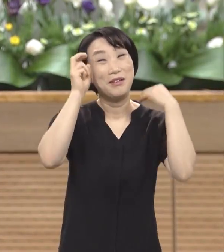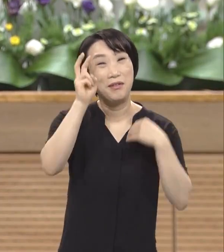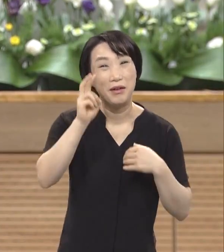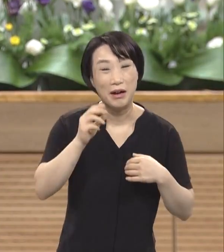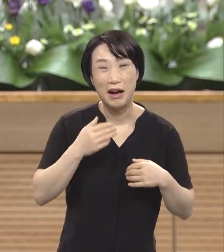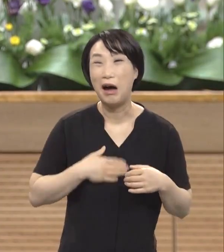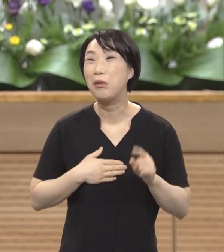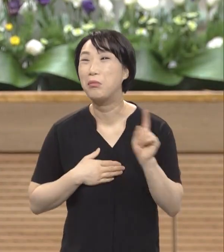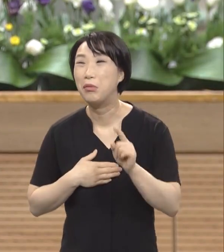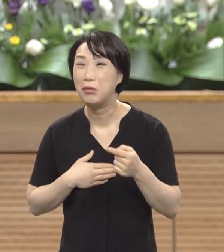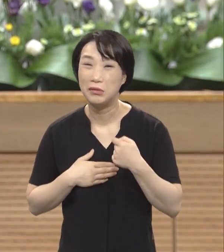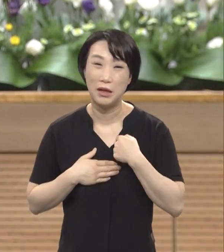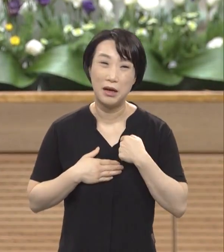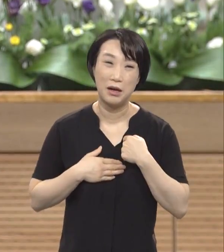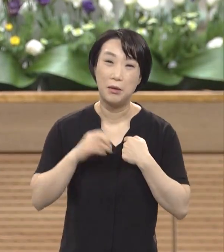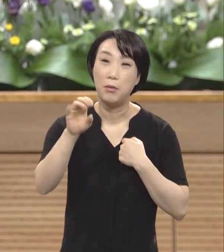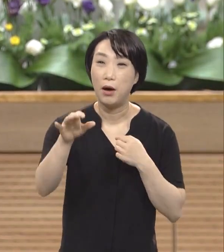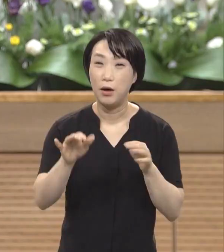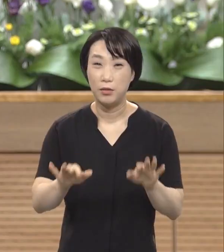사람들은